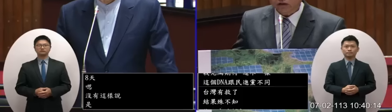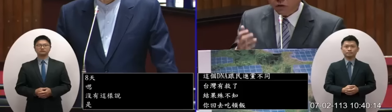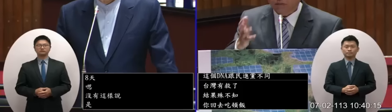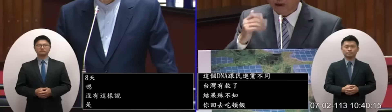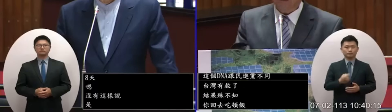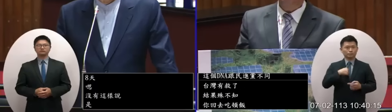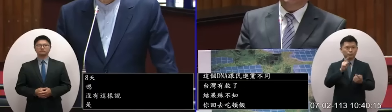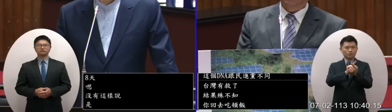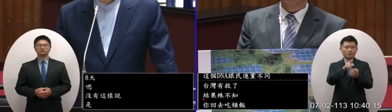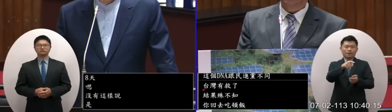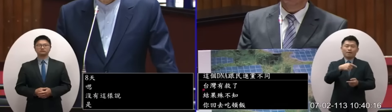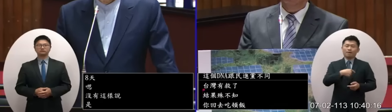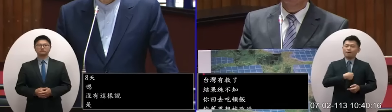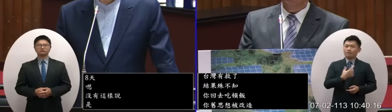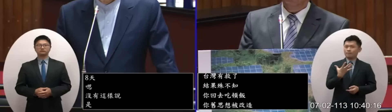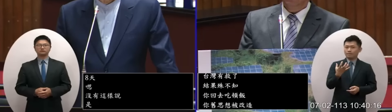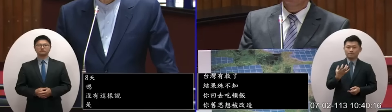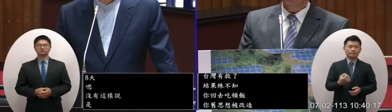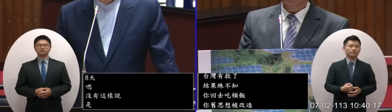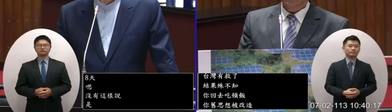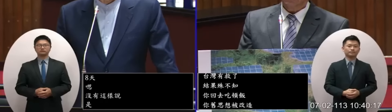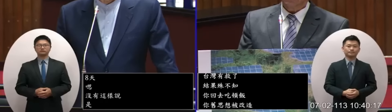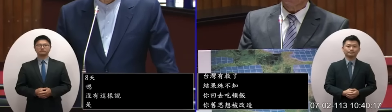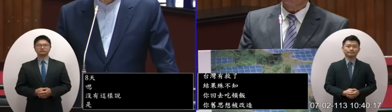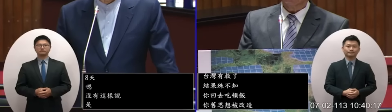我对你做唔甘啦！